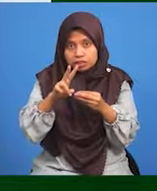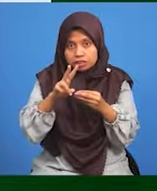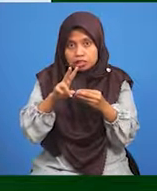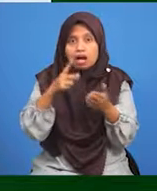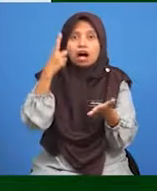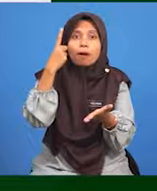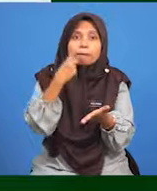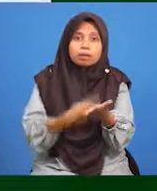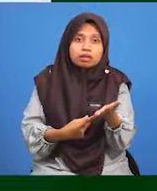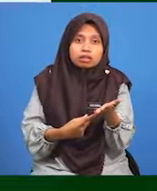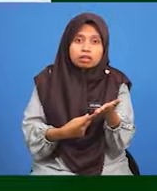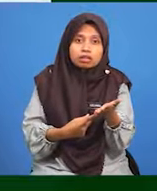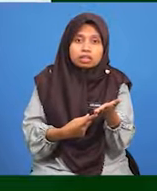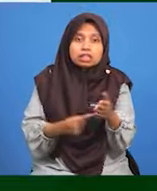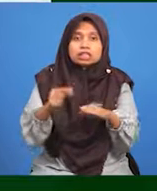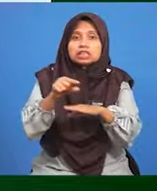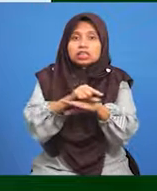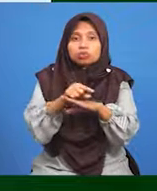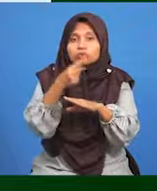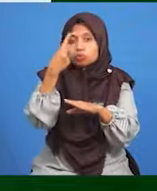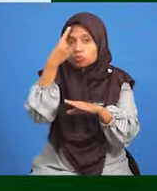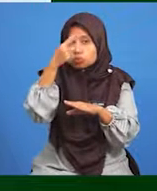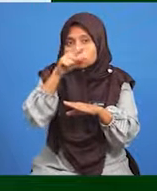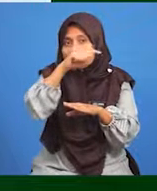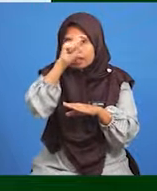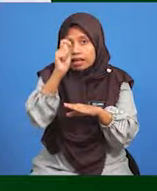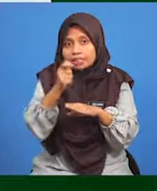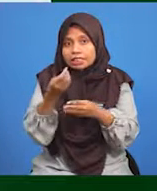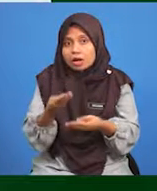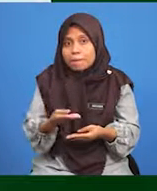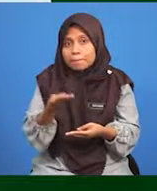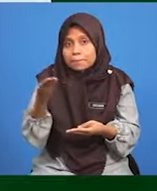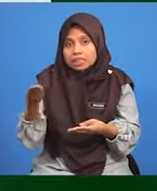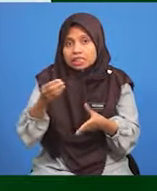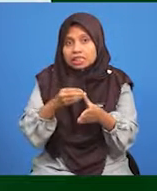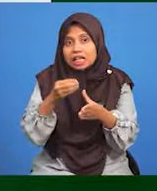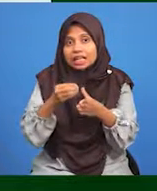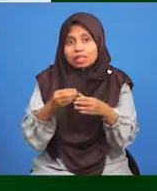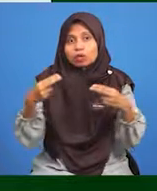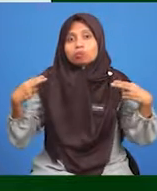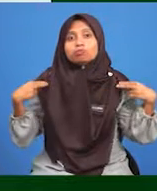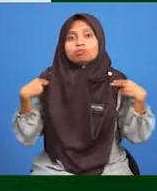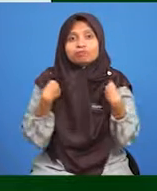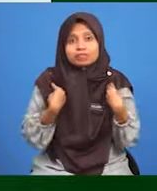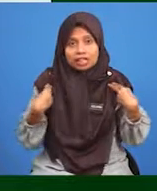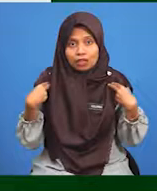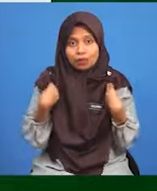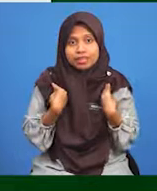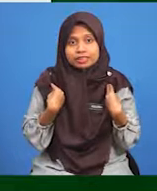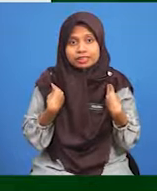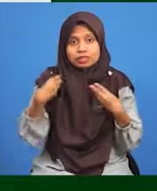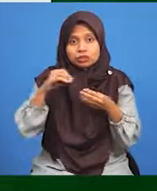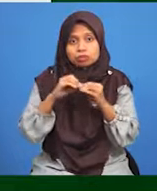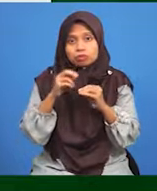apa digunakan untuk menanyakan benda atau highlight key yang